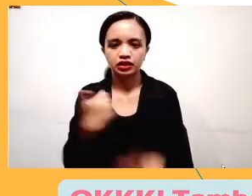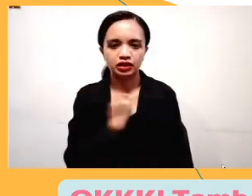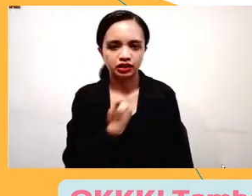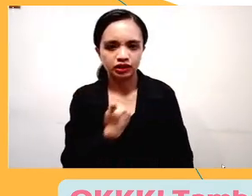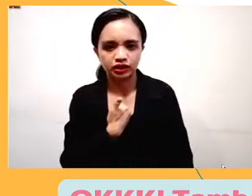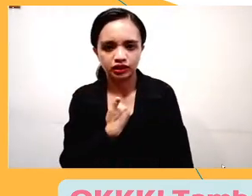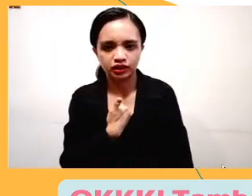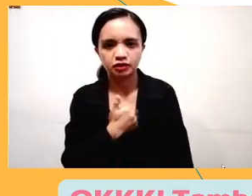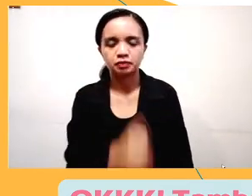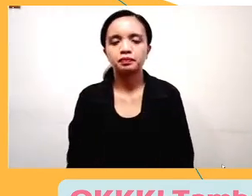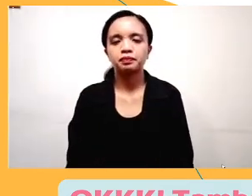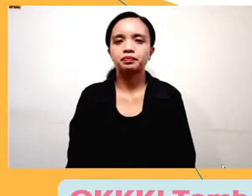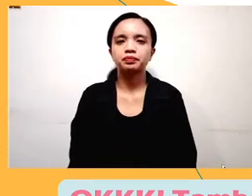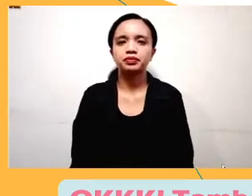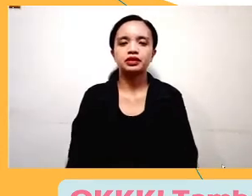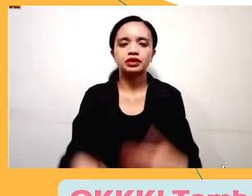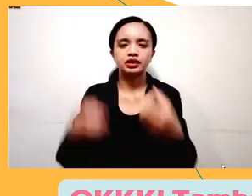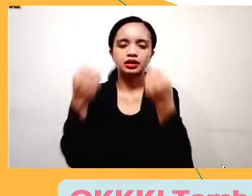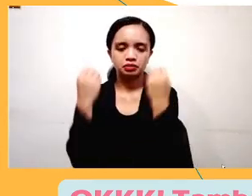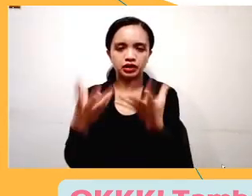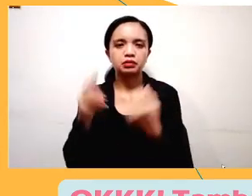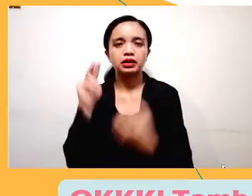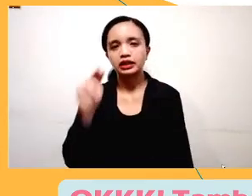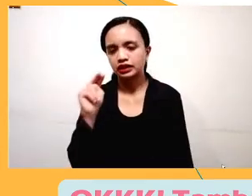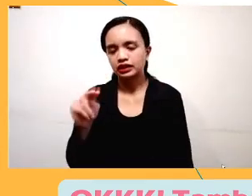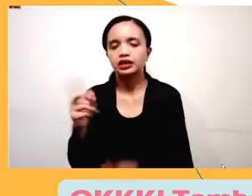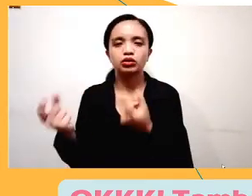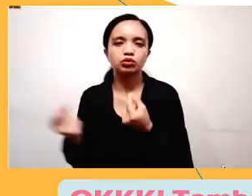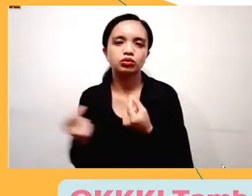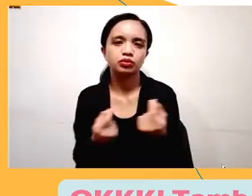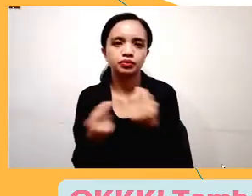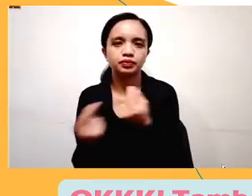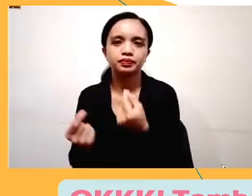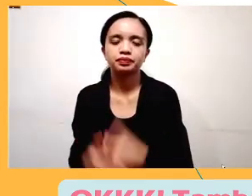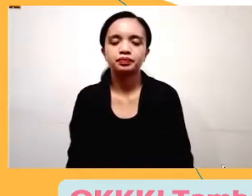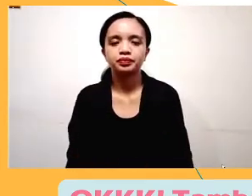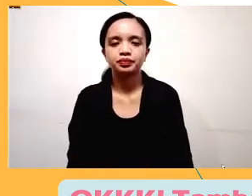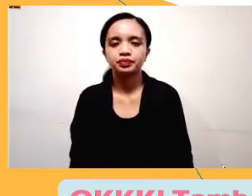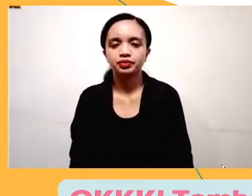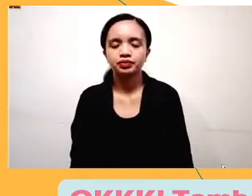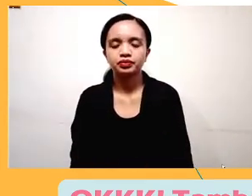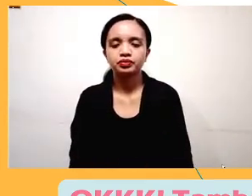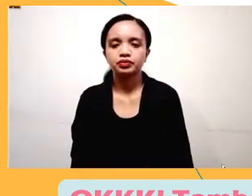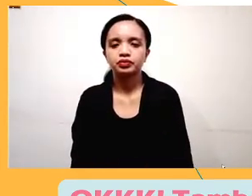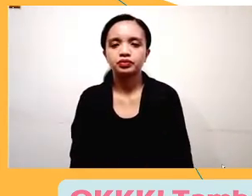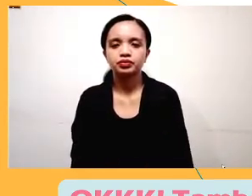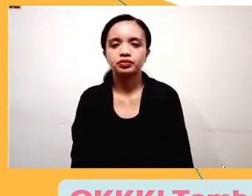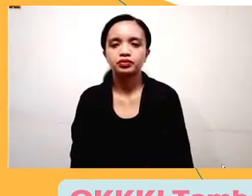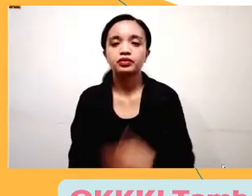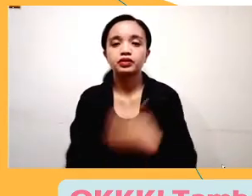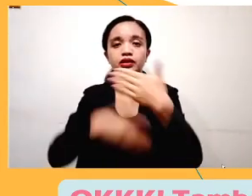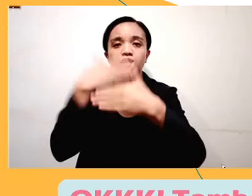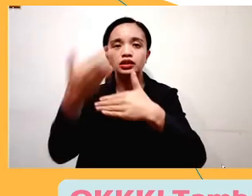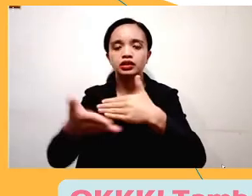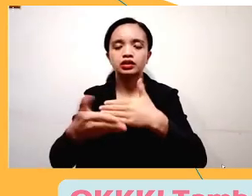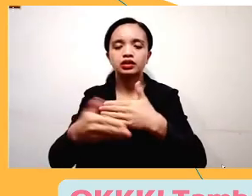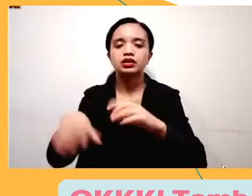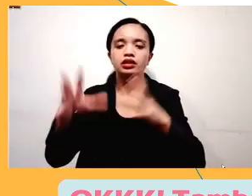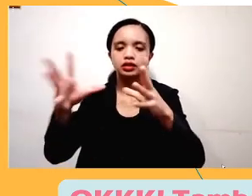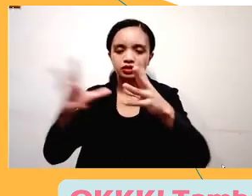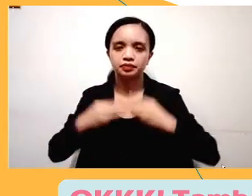Oo. Marami pang kailangan gawin at i-improve. Okay? And then, the taking of risk.